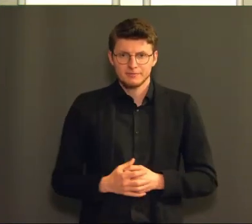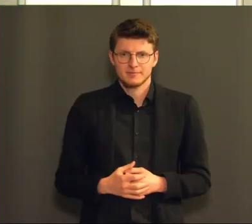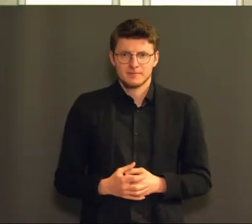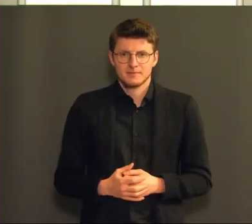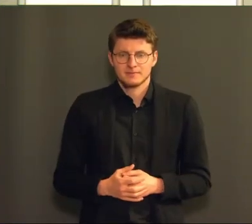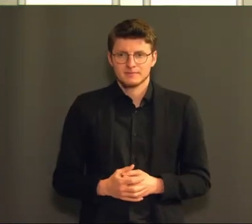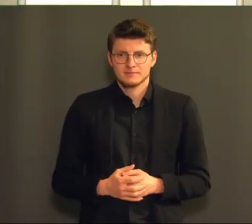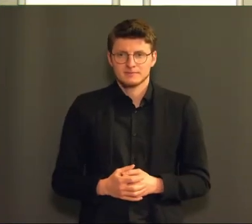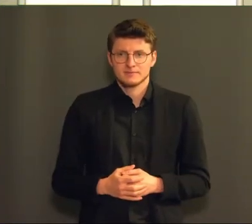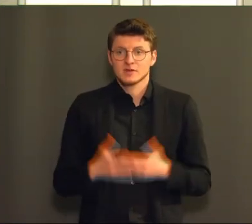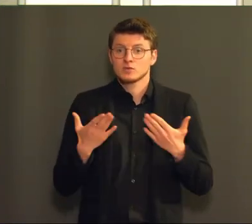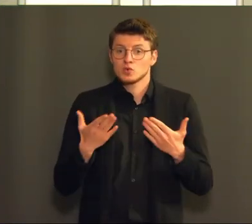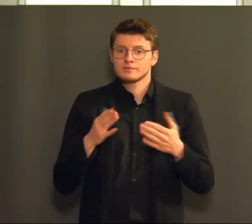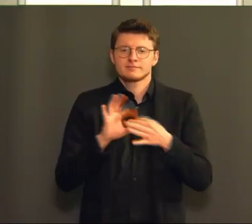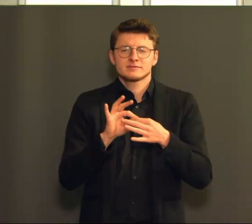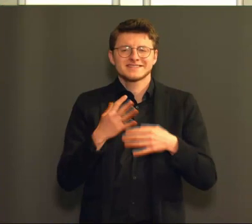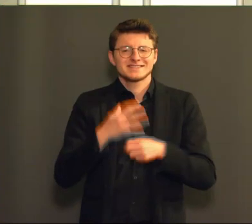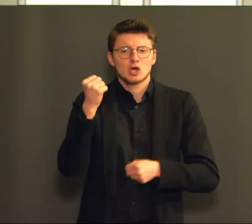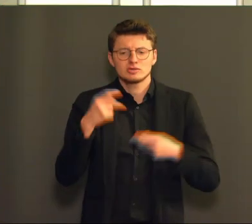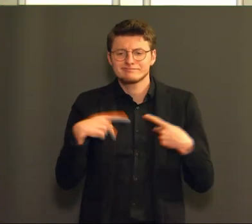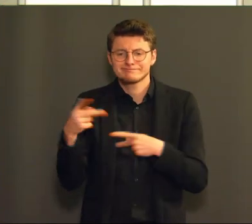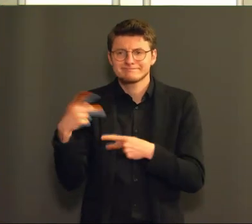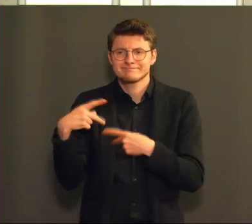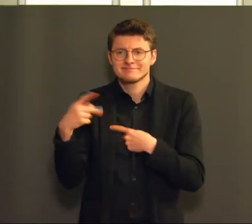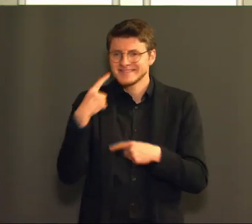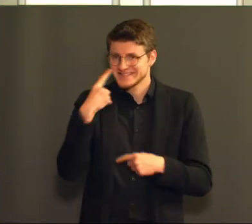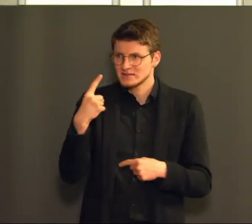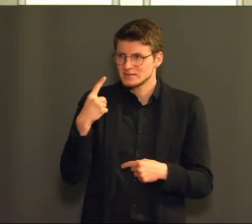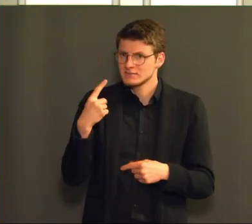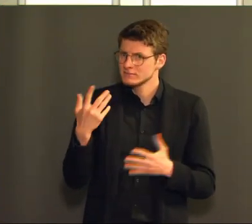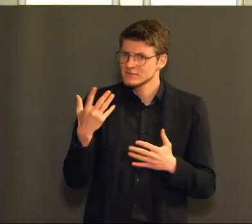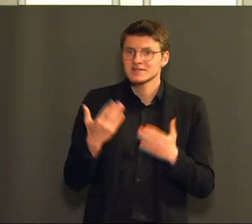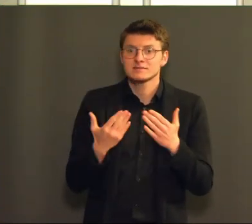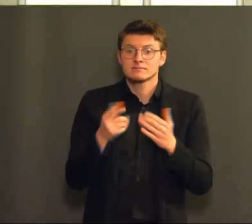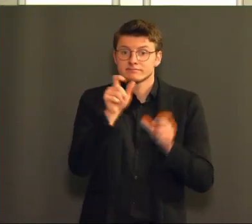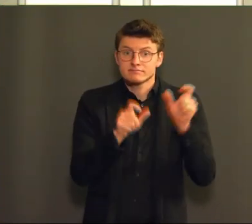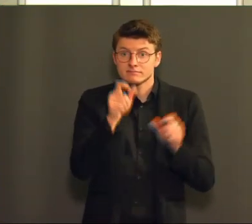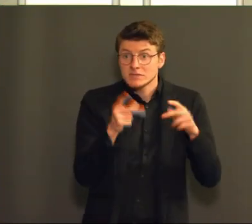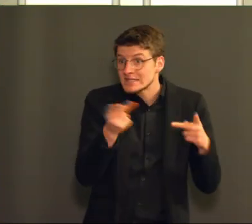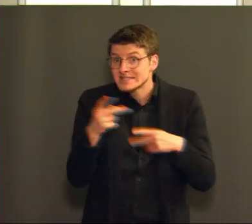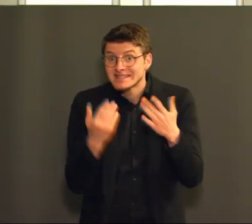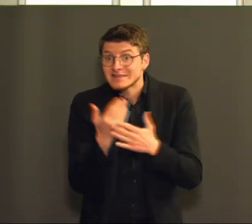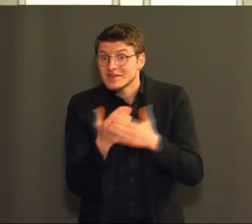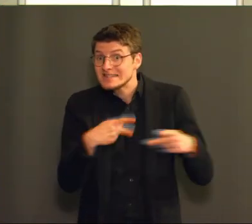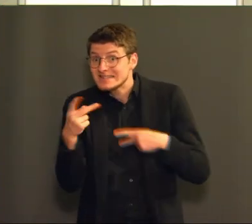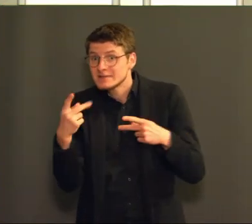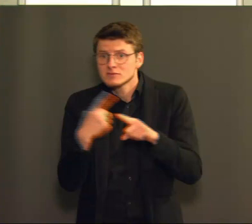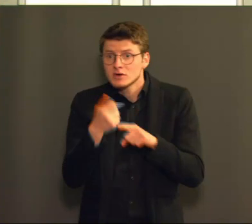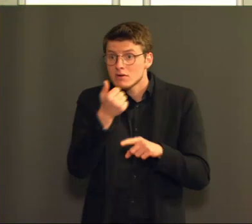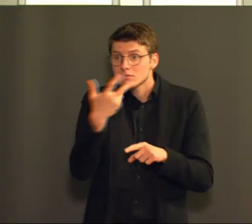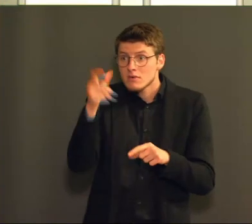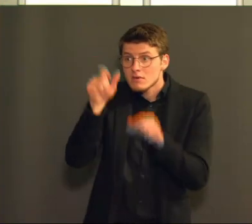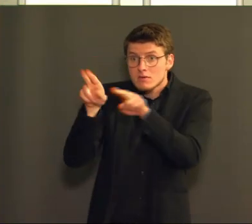ziekenhuisopnames betreft, zien we dat zowel de nieuwe ziekenhuisopnames als ook de bezetting op ICU een lichte daling